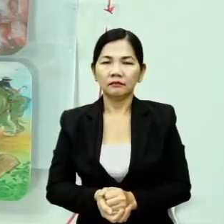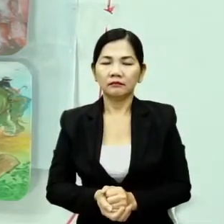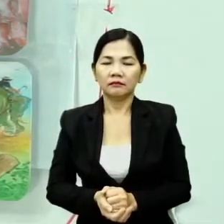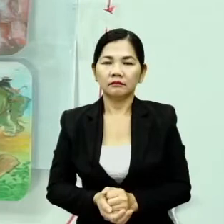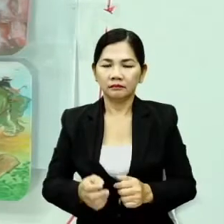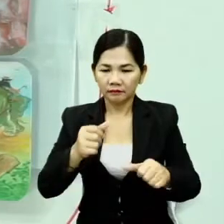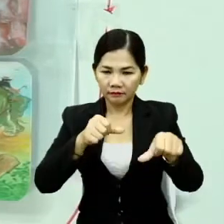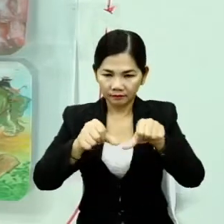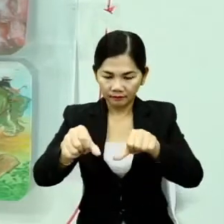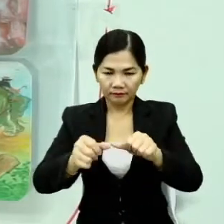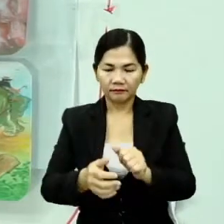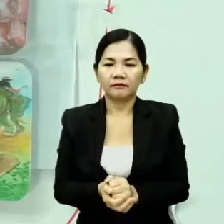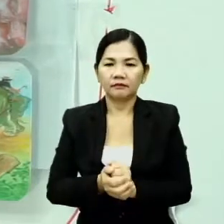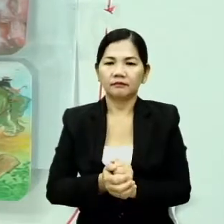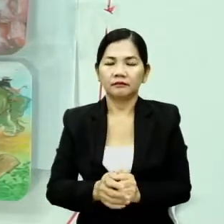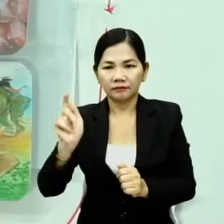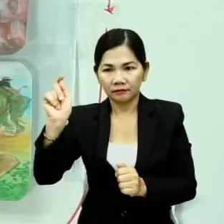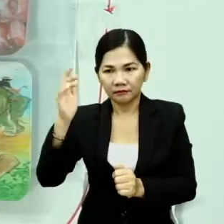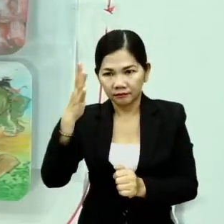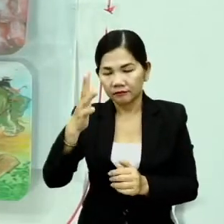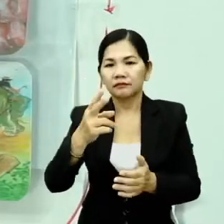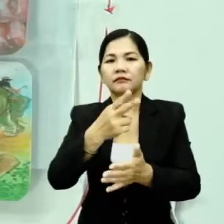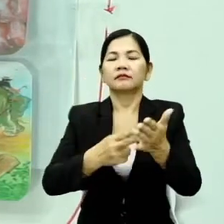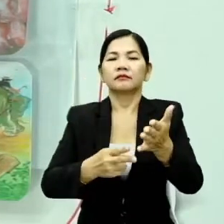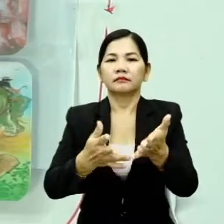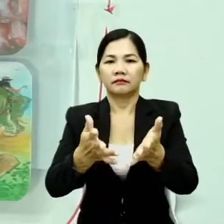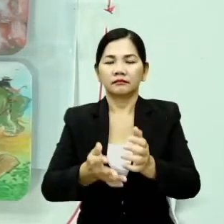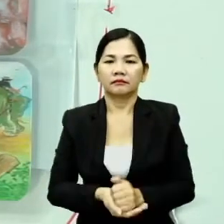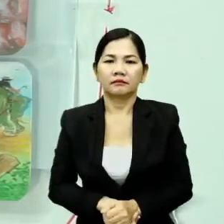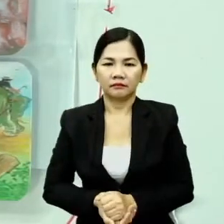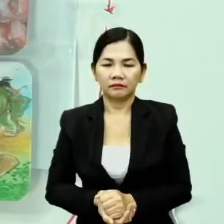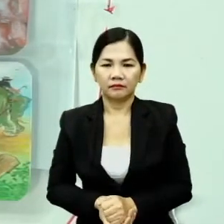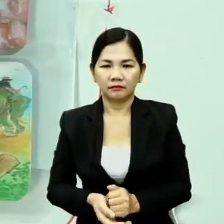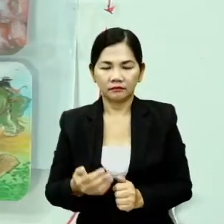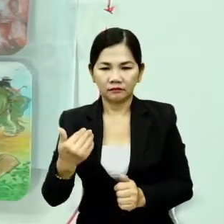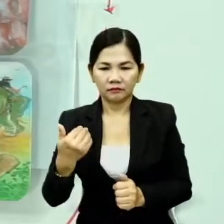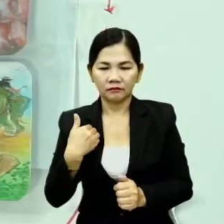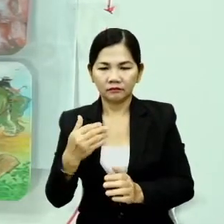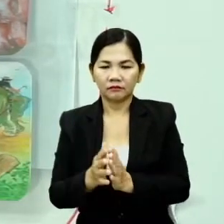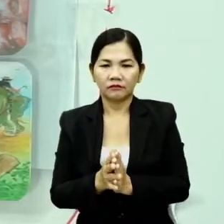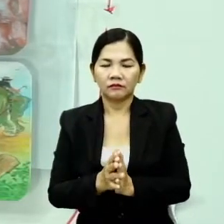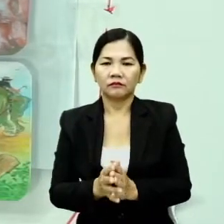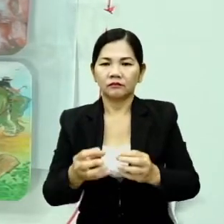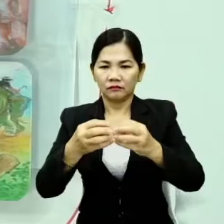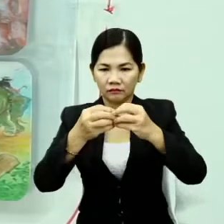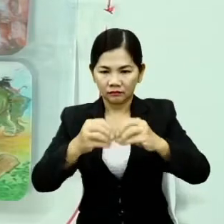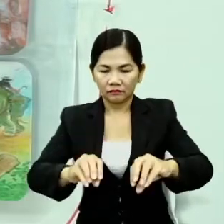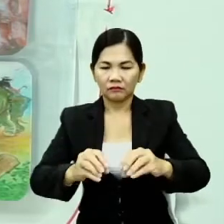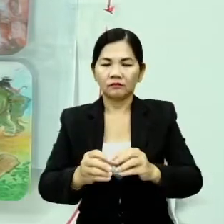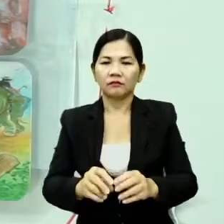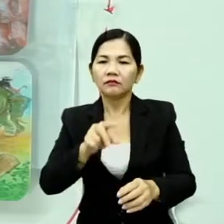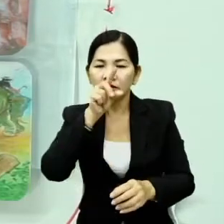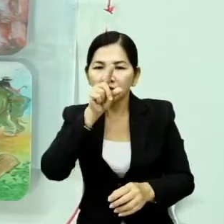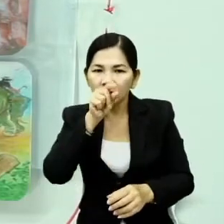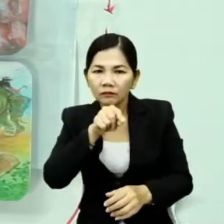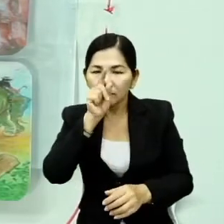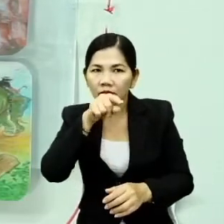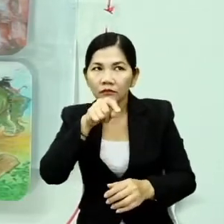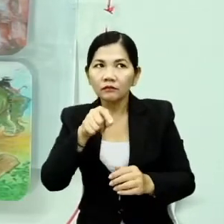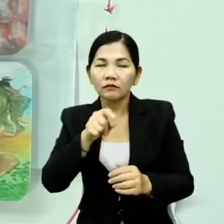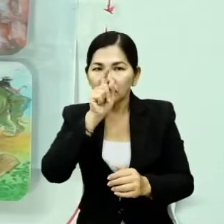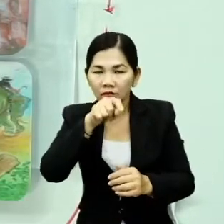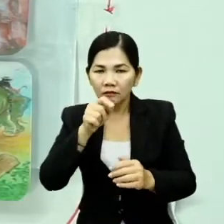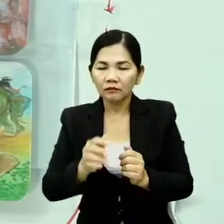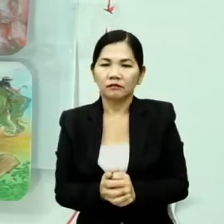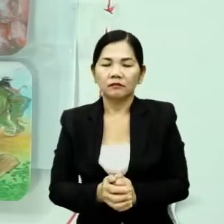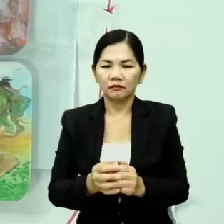mơ bật to tiệt cha ta chưa rụt ở vậy tế cha cứ chưa rụt sụt nà con á sụt mòn nà con á ta ta